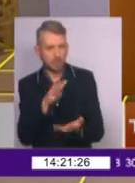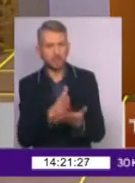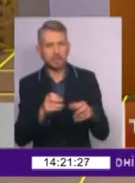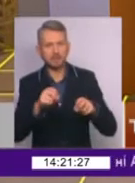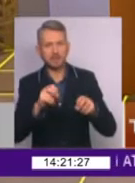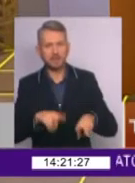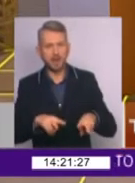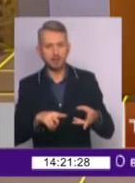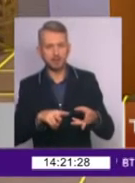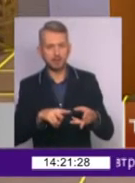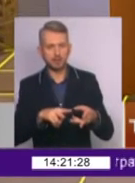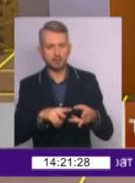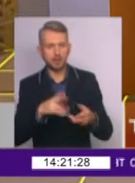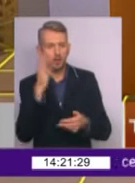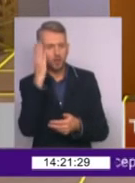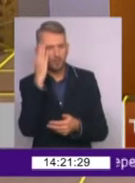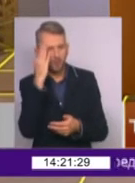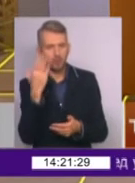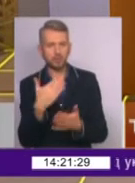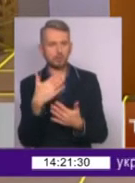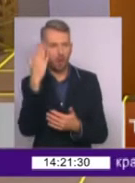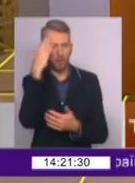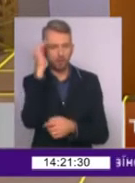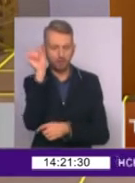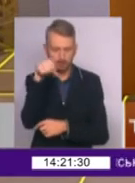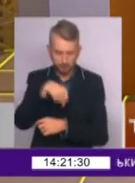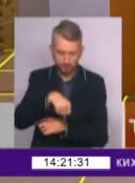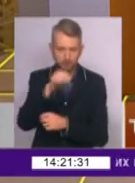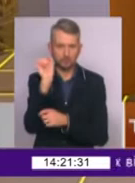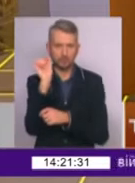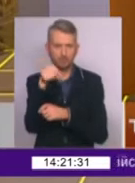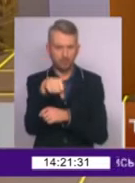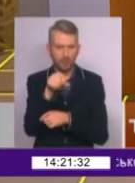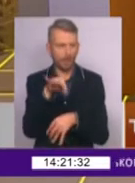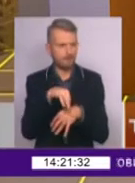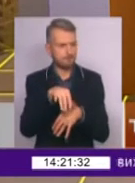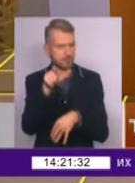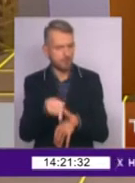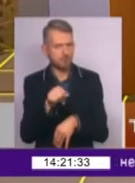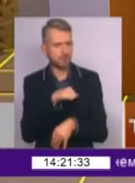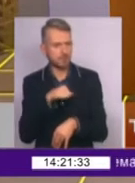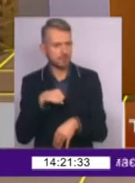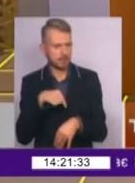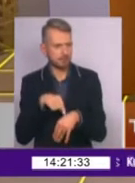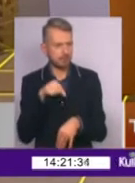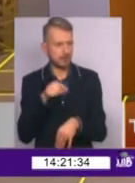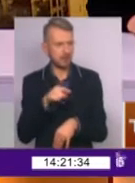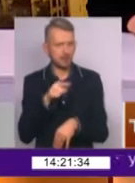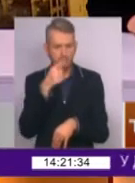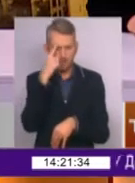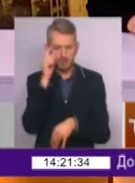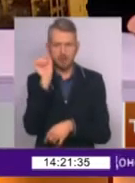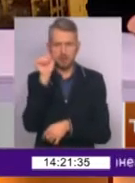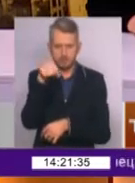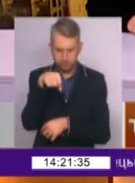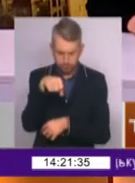такі прийоми. Згинається голова, значить, пацієнт сам може відмічати, що йому боляче привести голову до